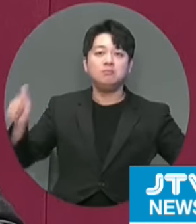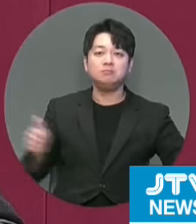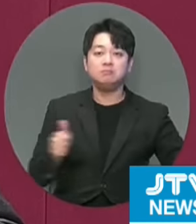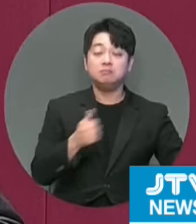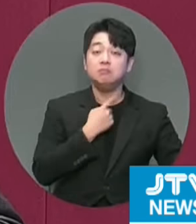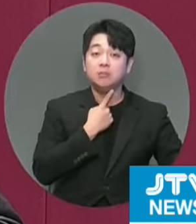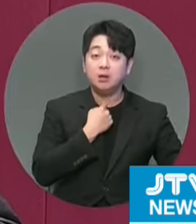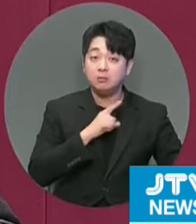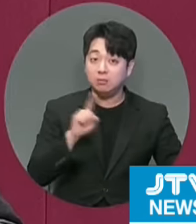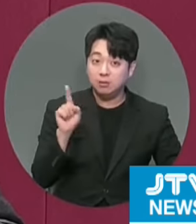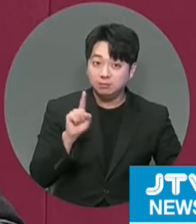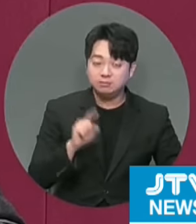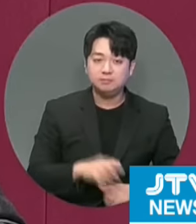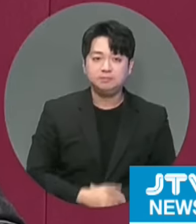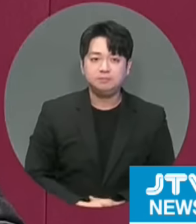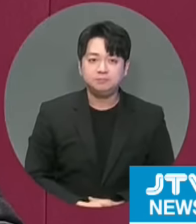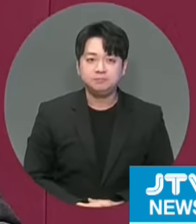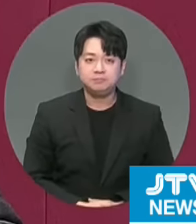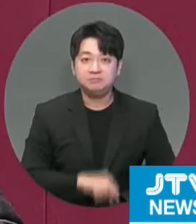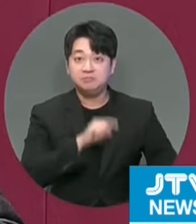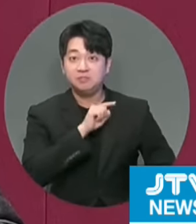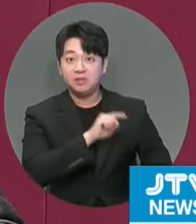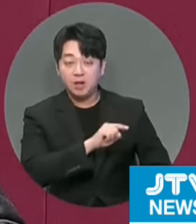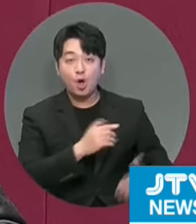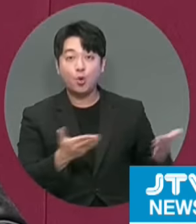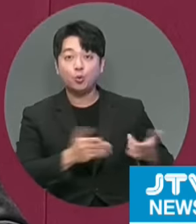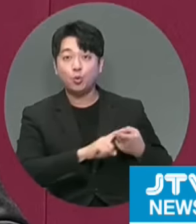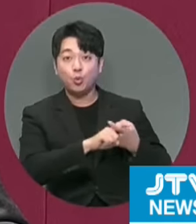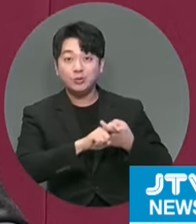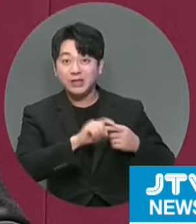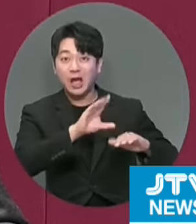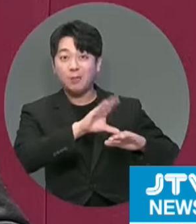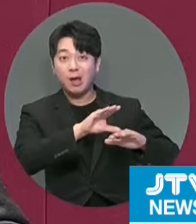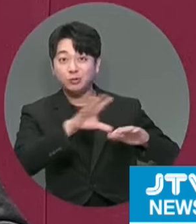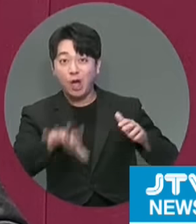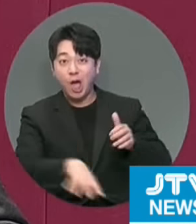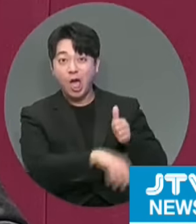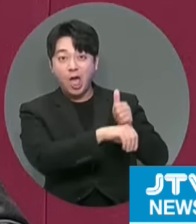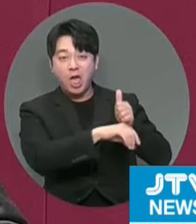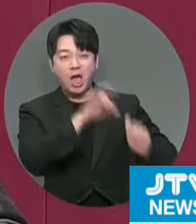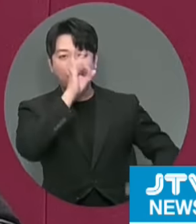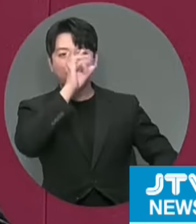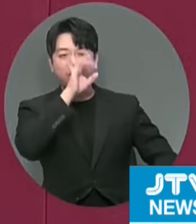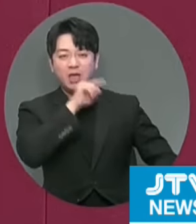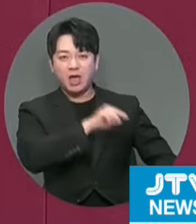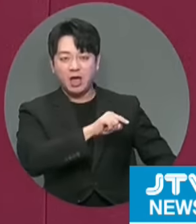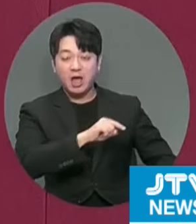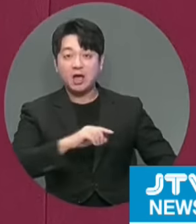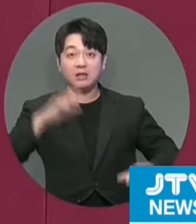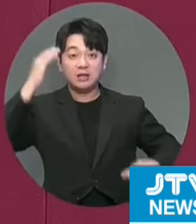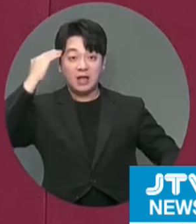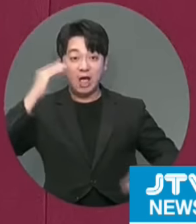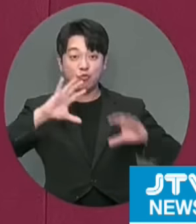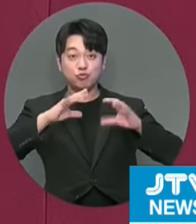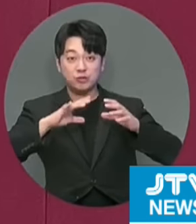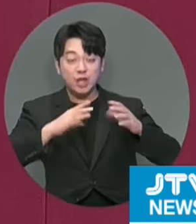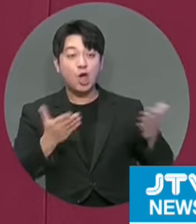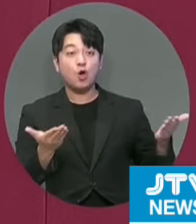했습니다. 노영방송을 막지 못하면 대한민국이 노영민국이 된다. 노영민국은